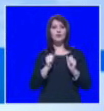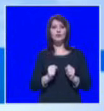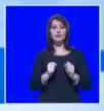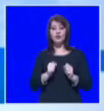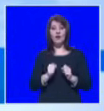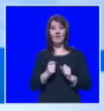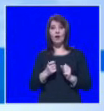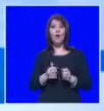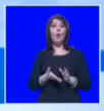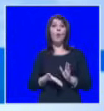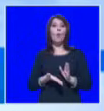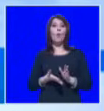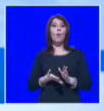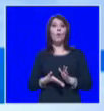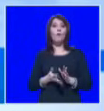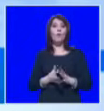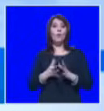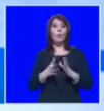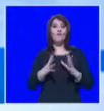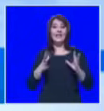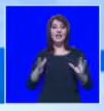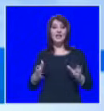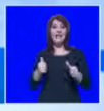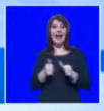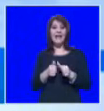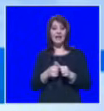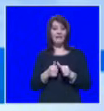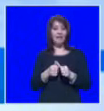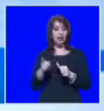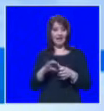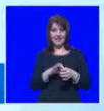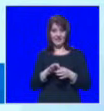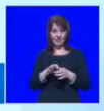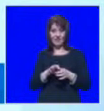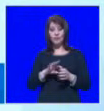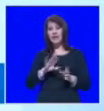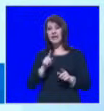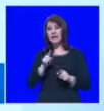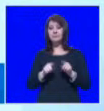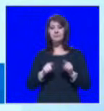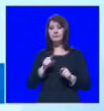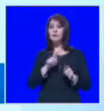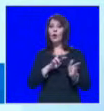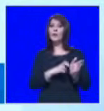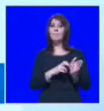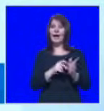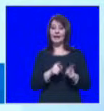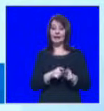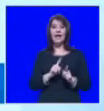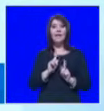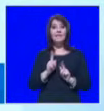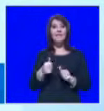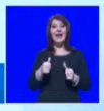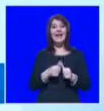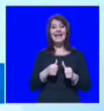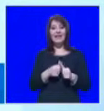на лихвите по депозитите? Това пряко свързано ли е или зависи от всяка една банка? По принцип би трябвало лихвите